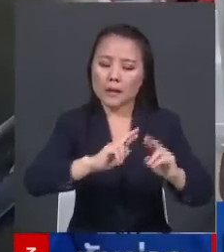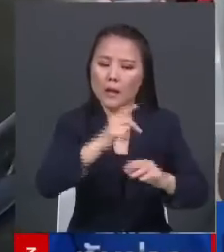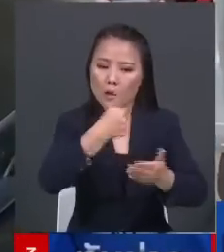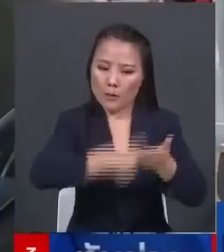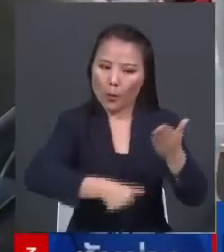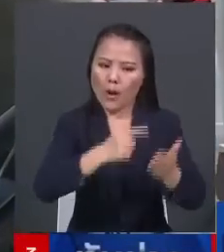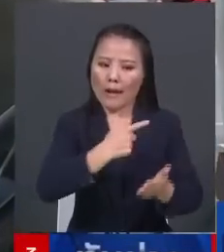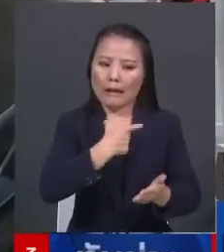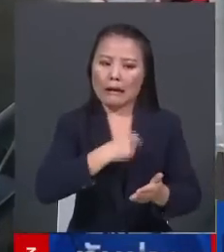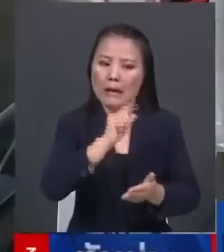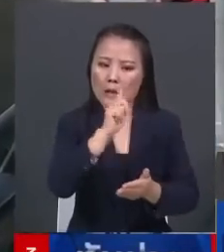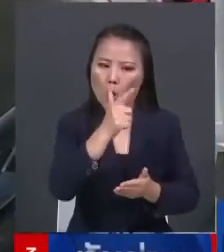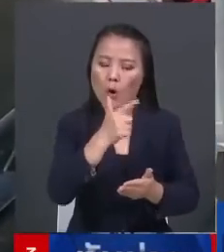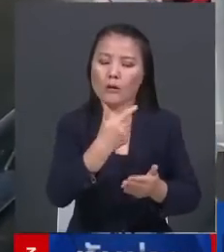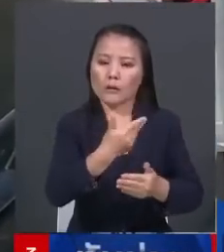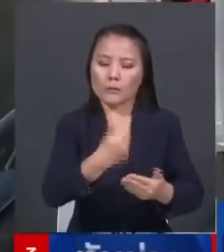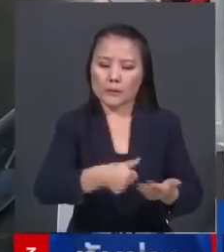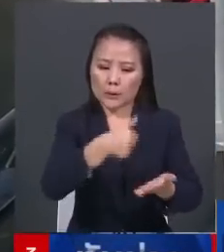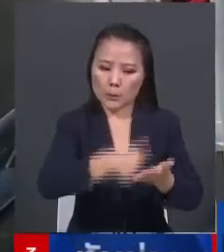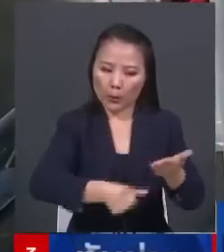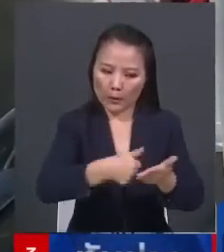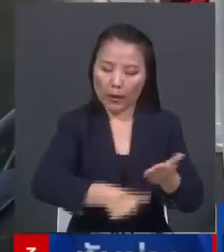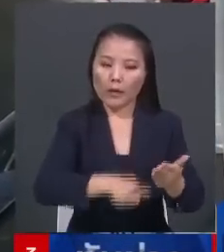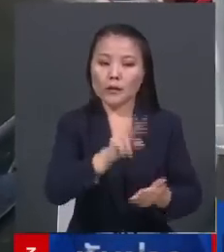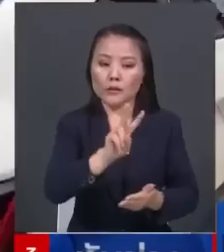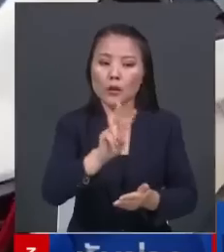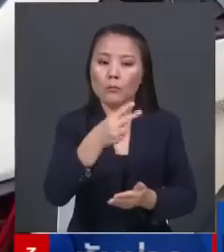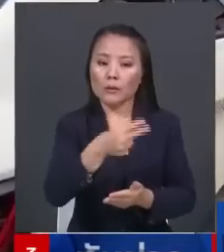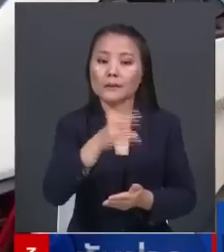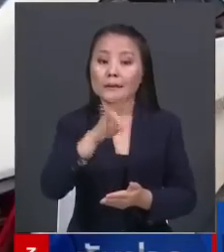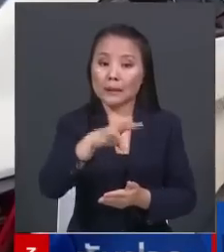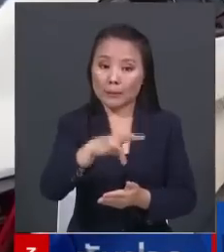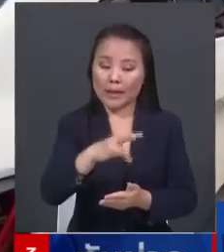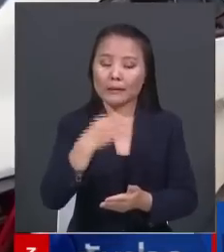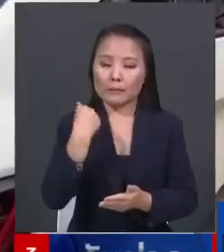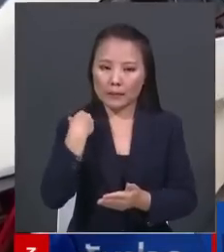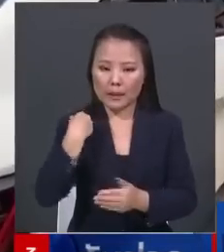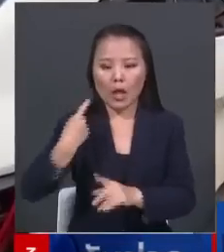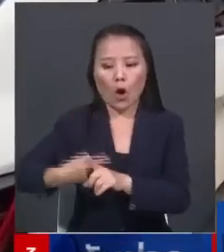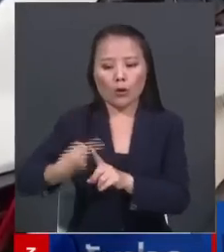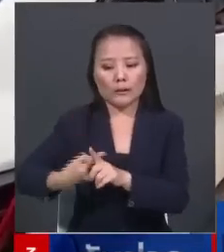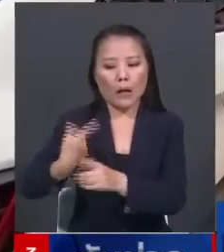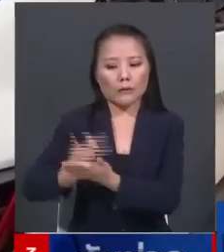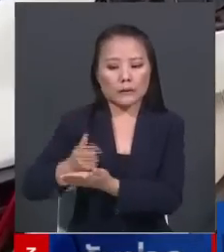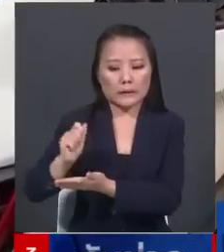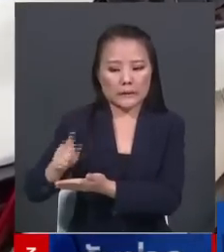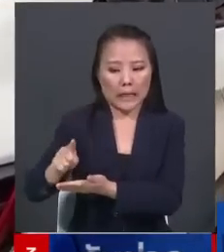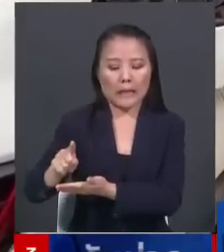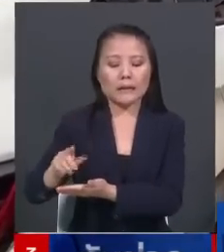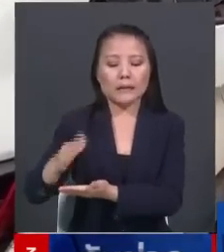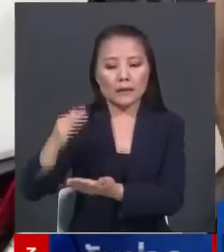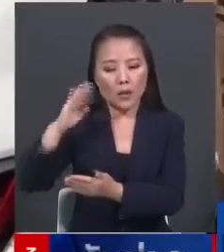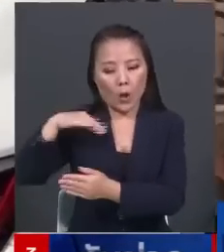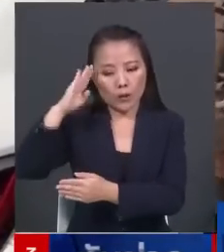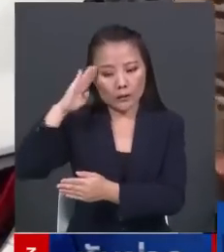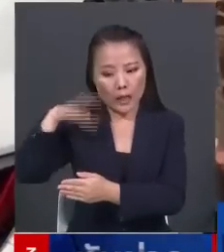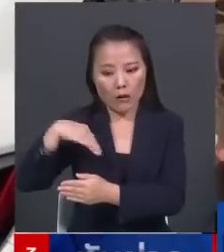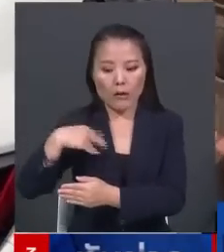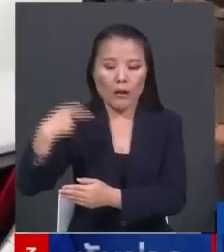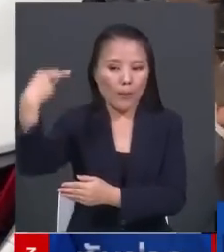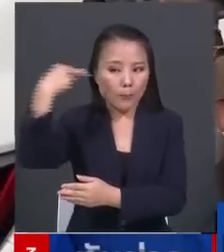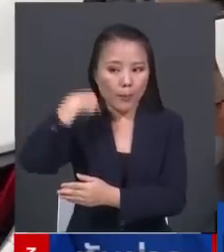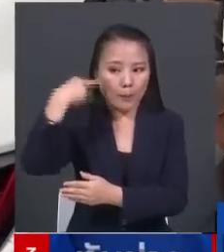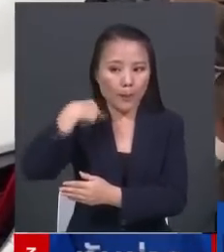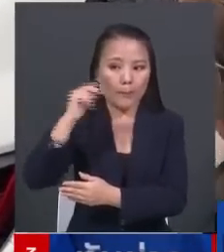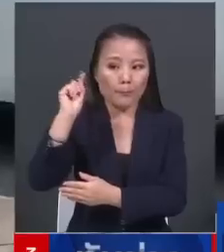ราชได้เงินมา 27,000 บาทพอได้เงินมาก็เอาไปจ่ายค่าห้องเช่าแล้วนำเงินส่วนนึงอ่ะไปตัดผมใหม่ด้วยน